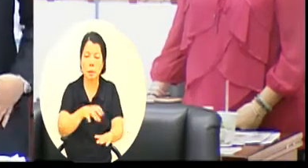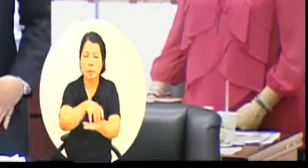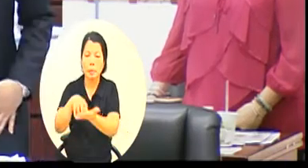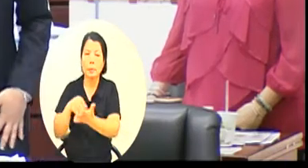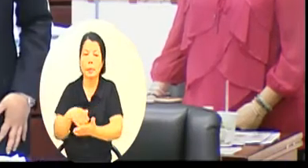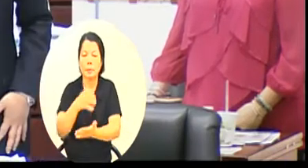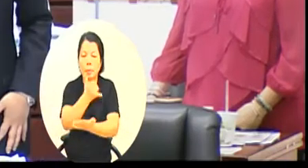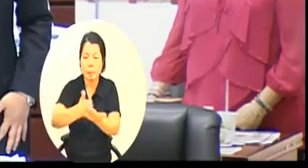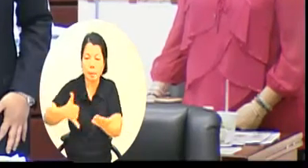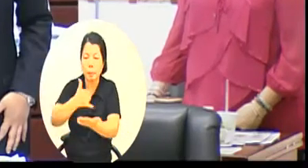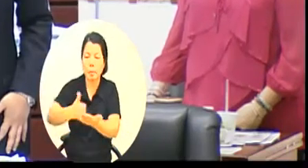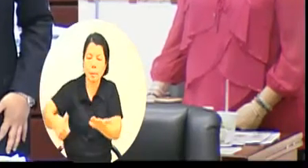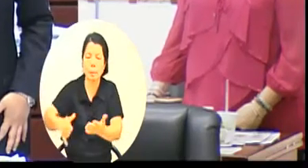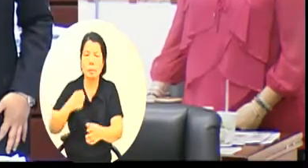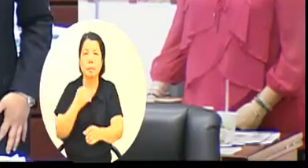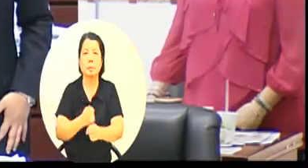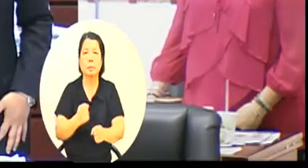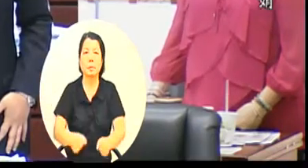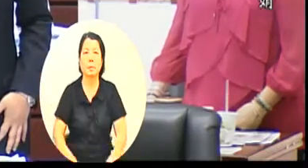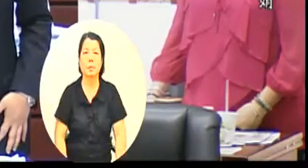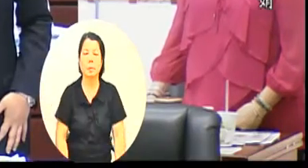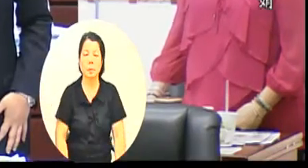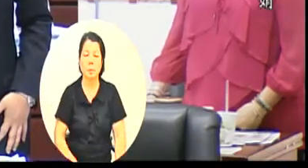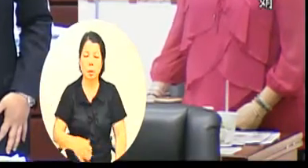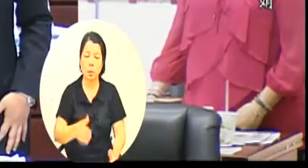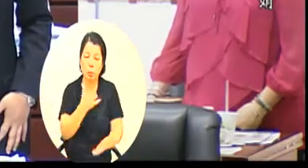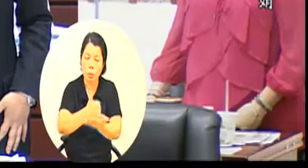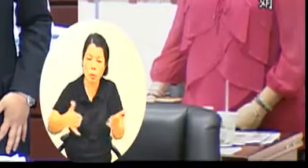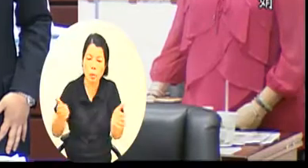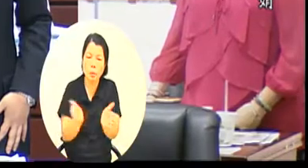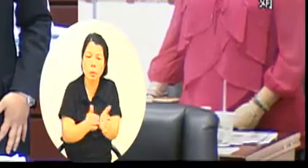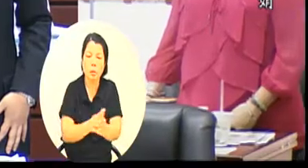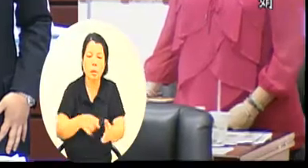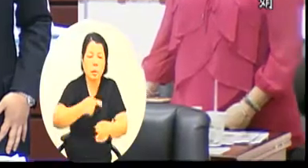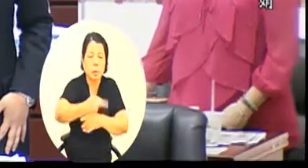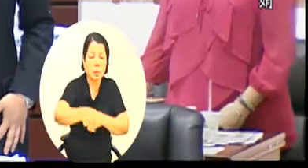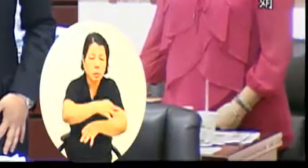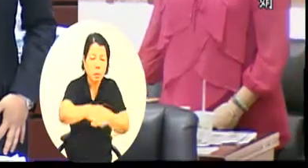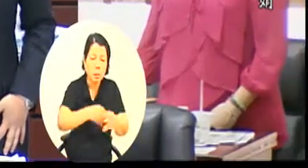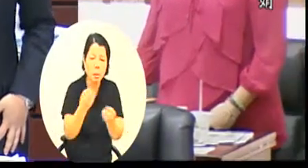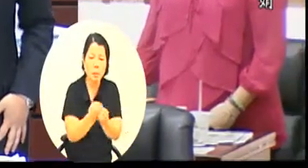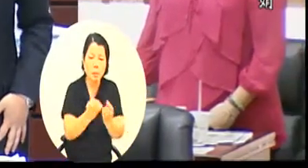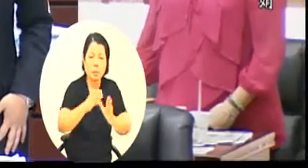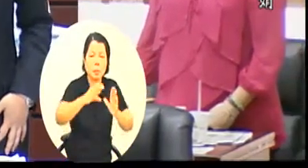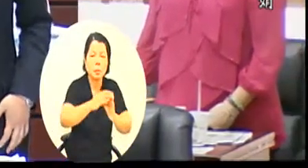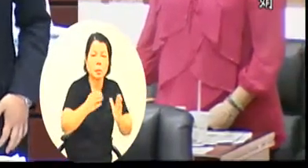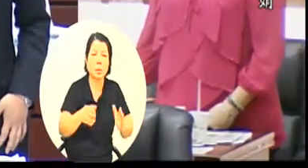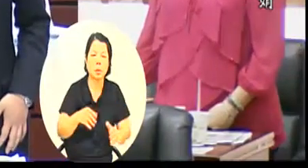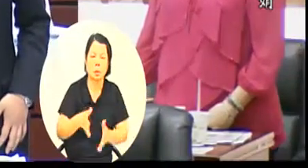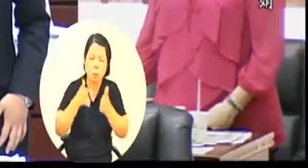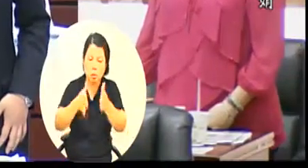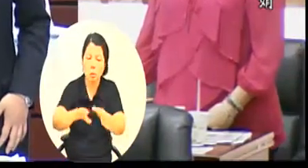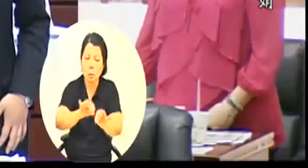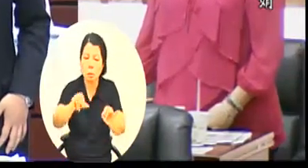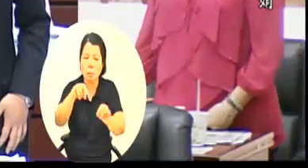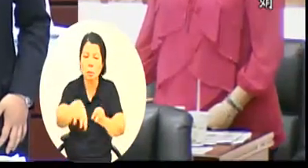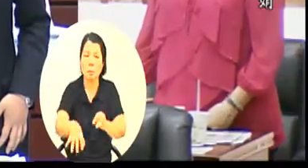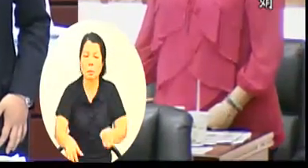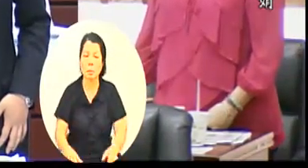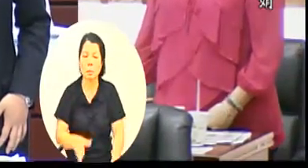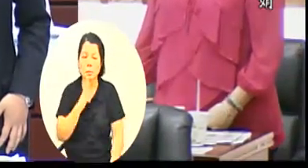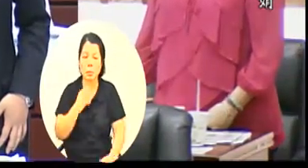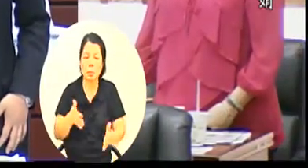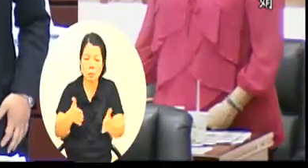那等到退场完之后，我们会再跟经发局这边来确认一下，就是说针对这个地区到底需不需要市场用